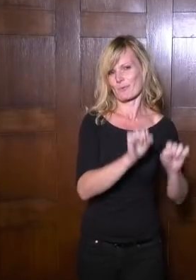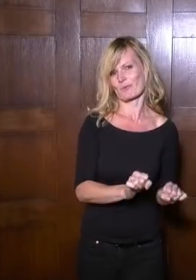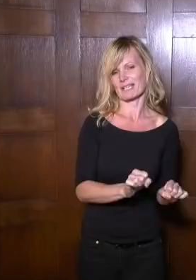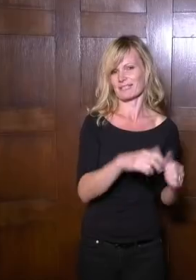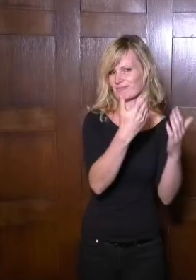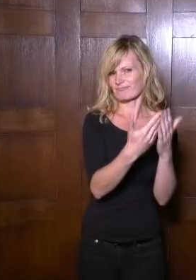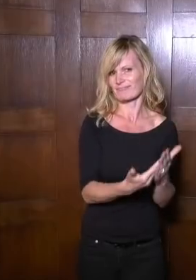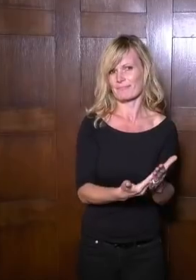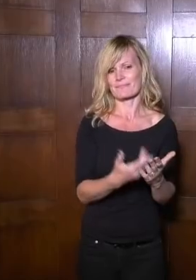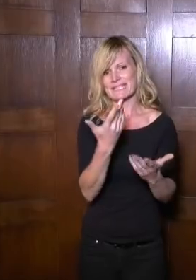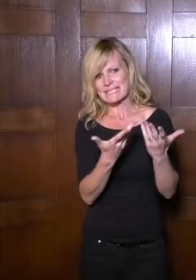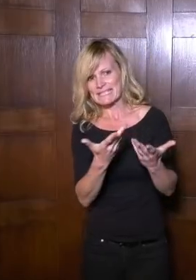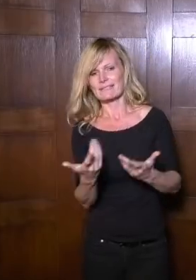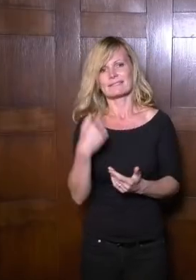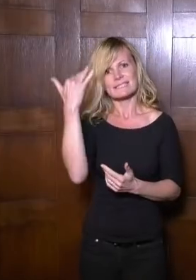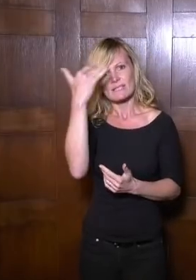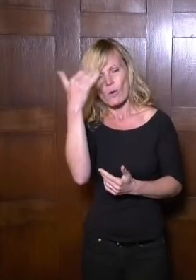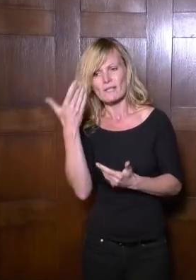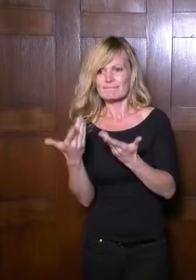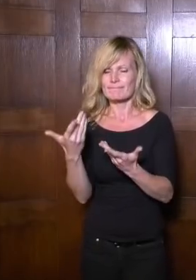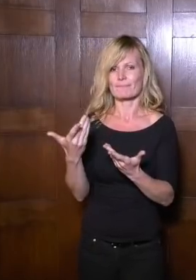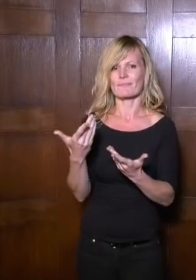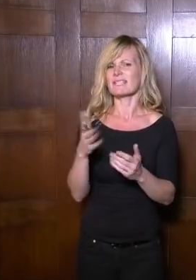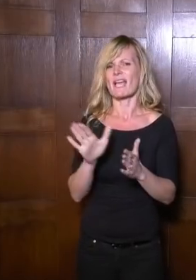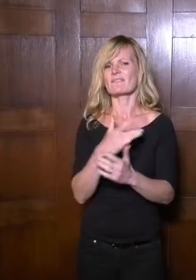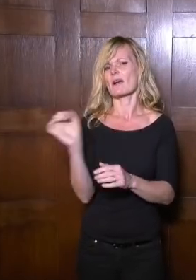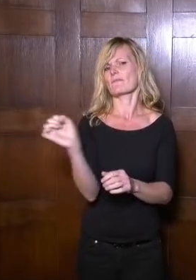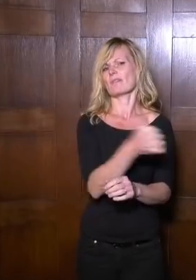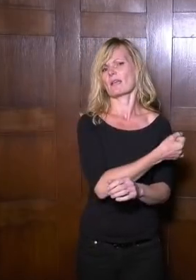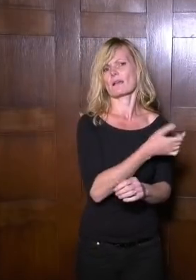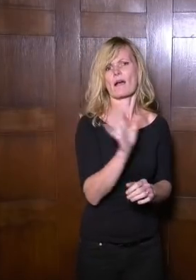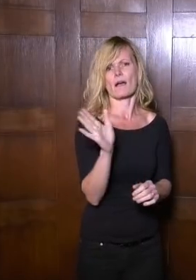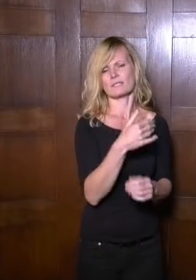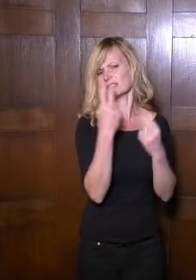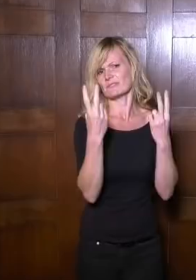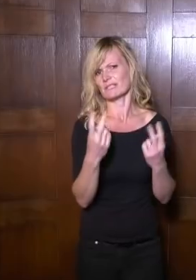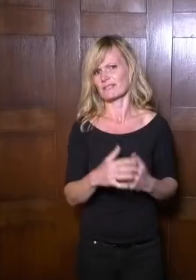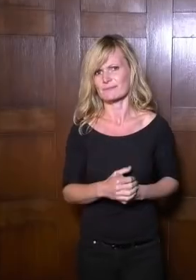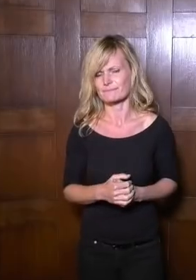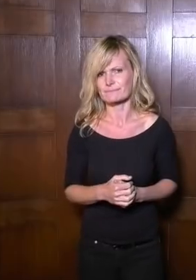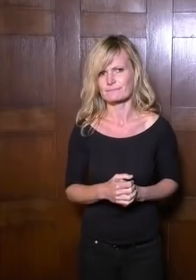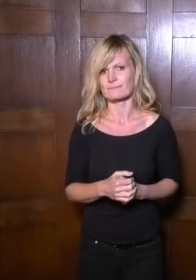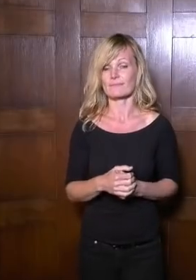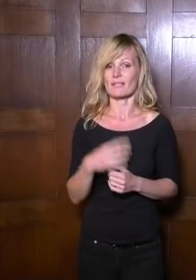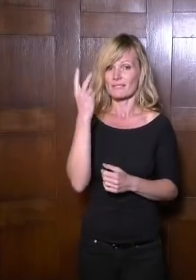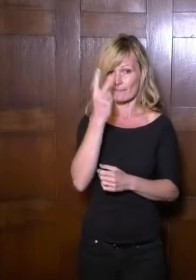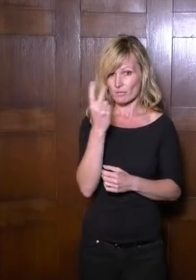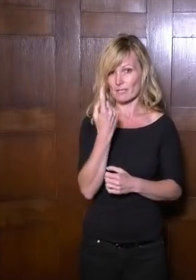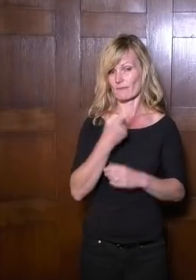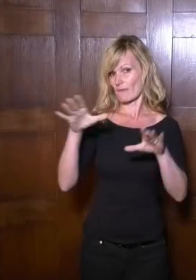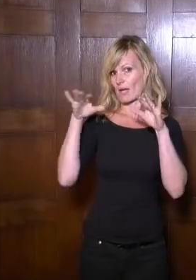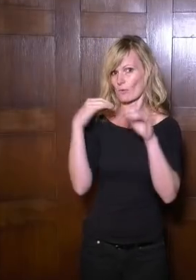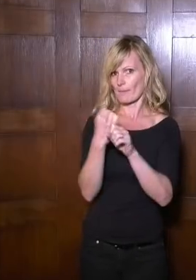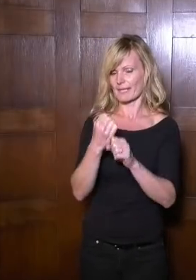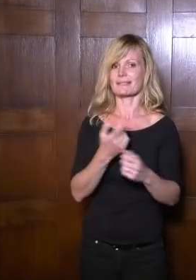Sorge, dann ist das etwas, was man nicht einfach wegwischen kann. Natürlich haben wir die Erfahrung gemacht, dass Gerichte